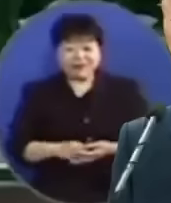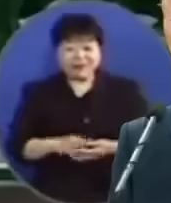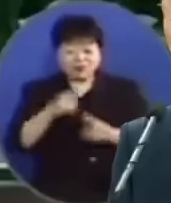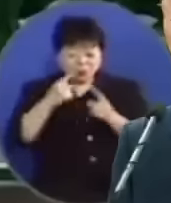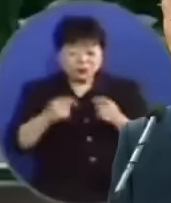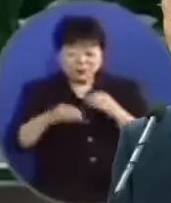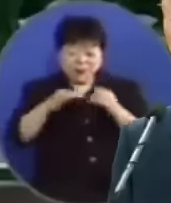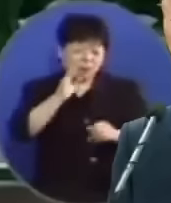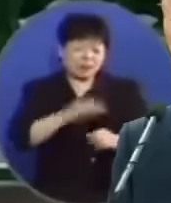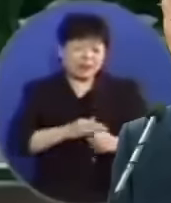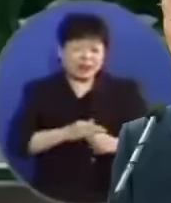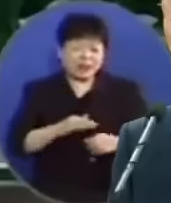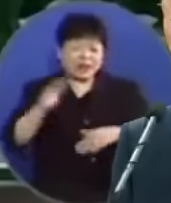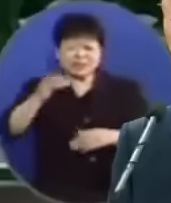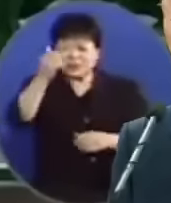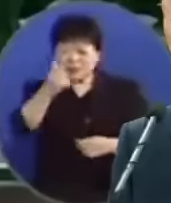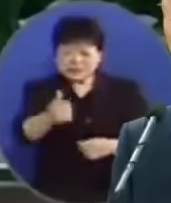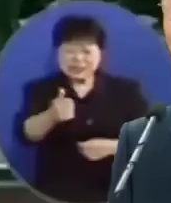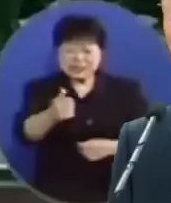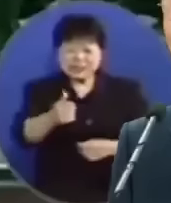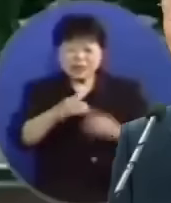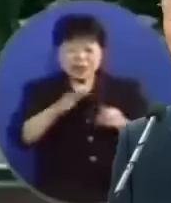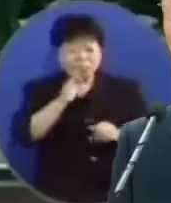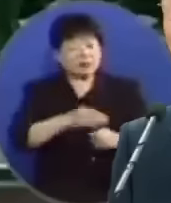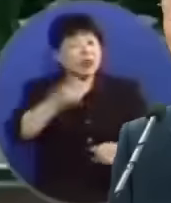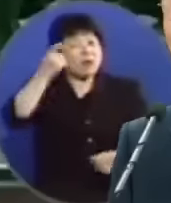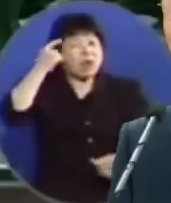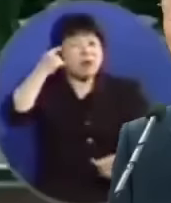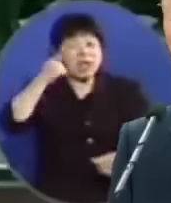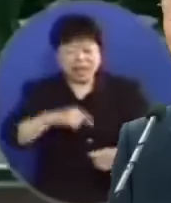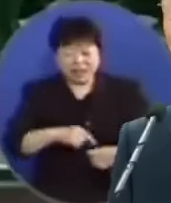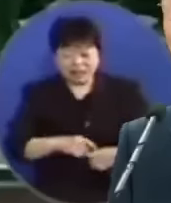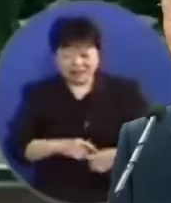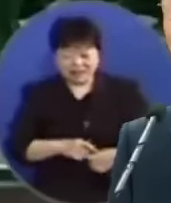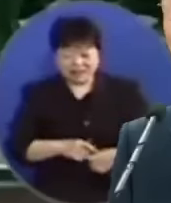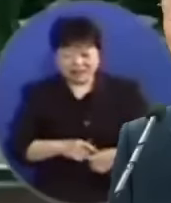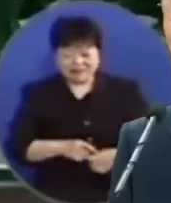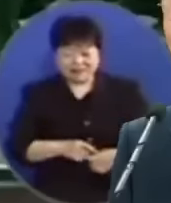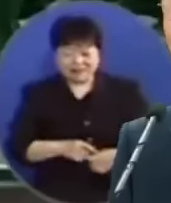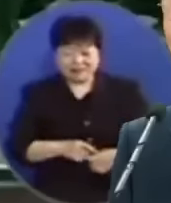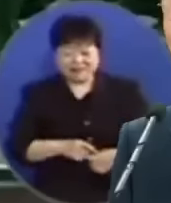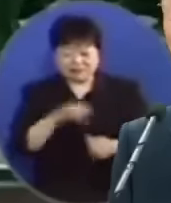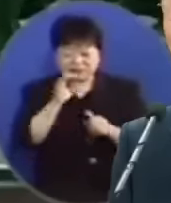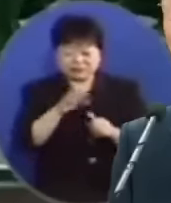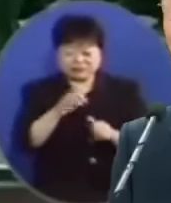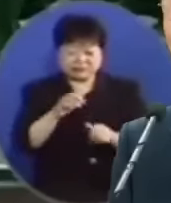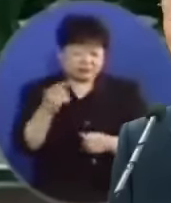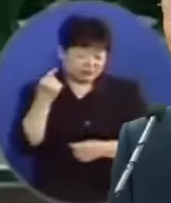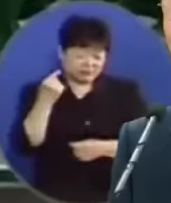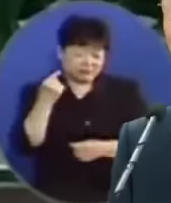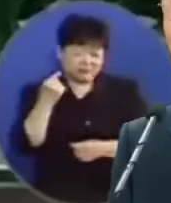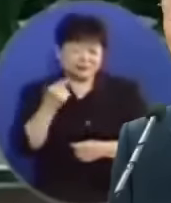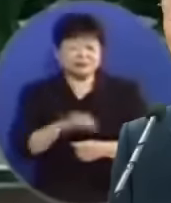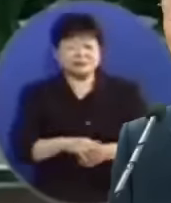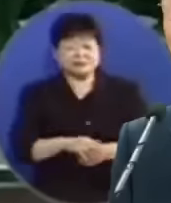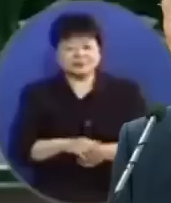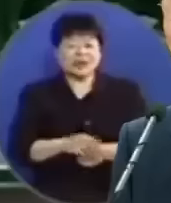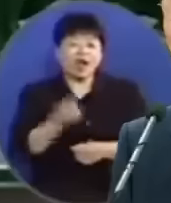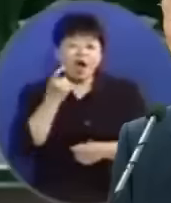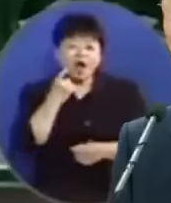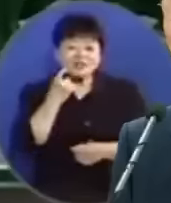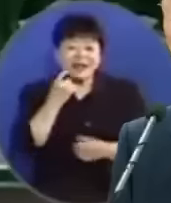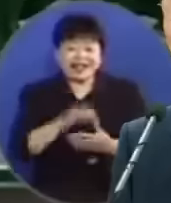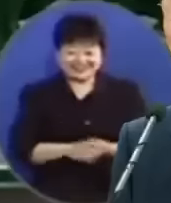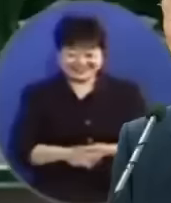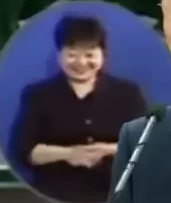제가 학생회장이었는데 학생회장이 왜 방언 못하노? 그렇게 꾸중을 들었어. 그 다음부터 거짓말을